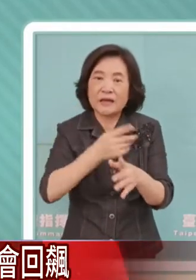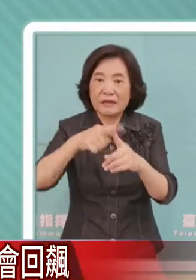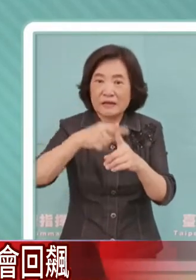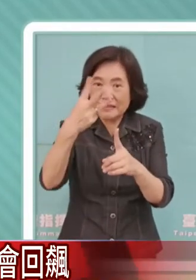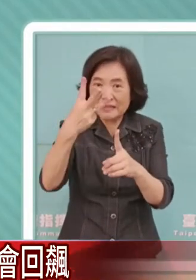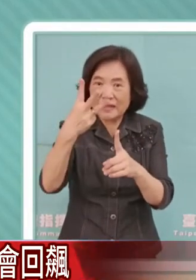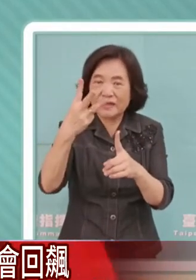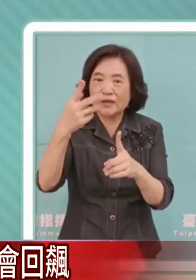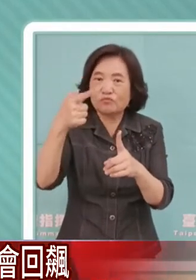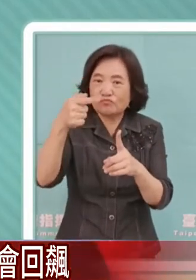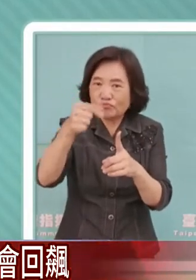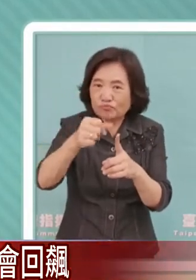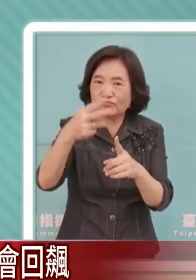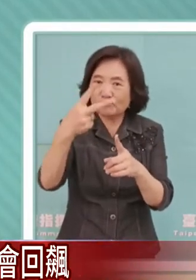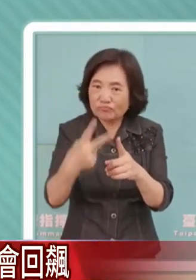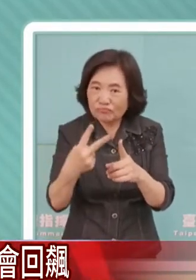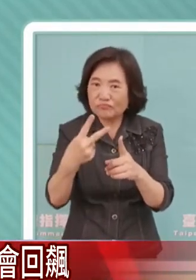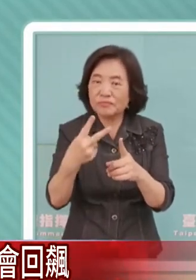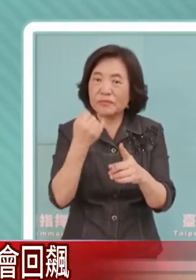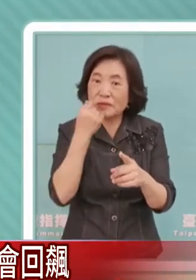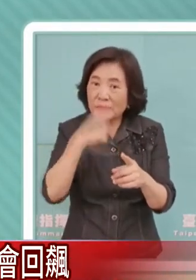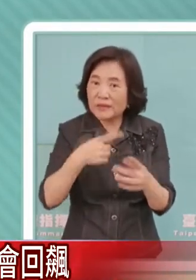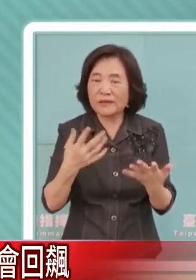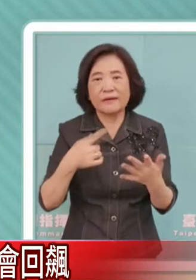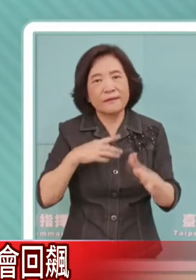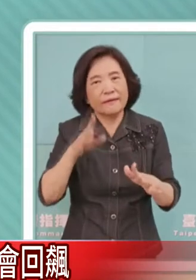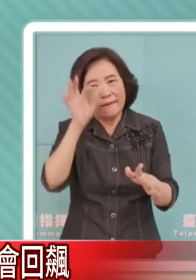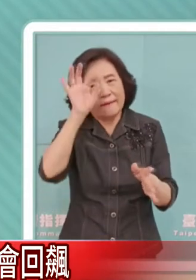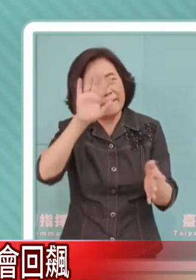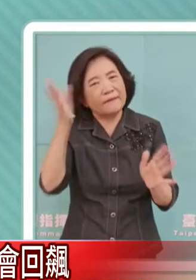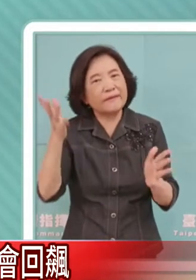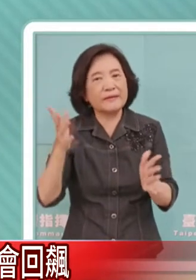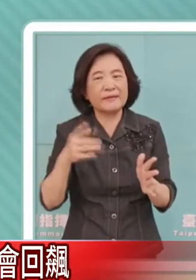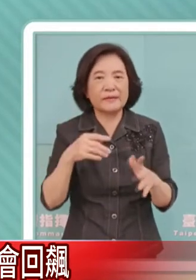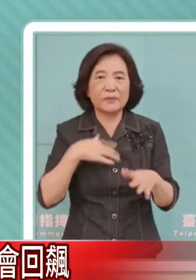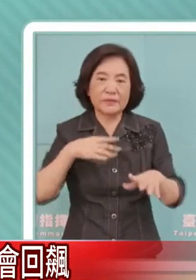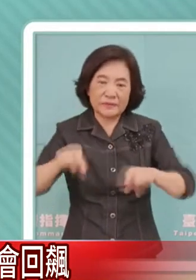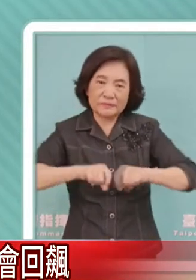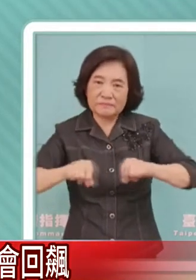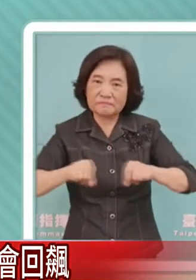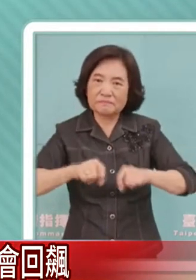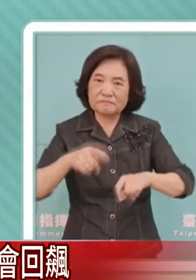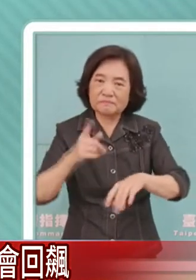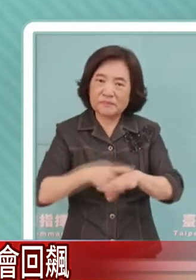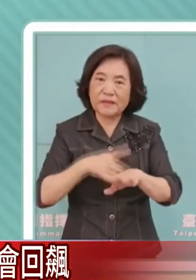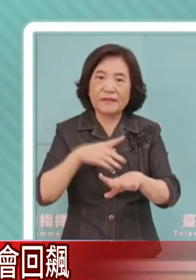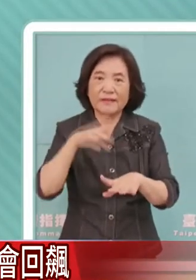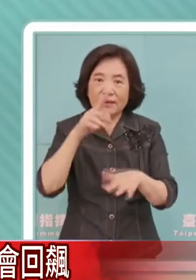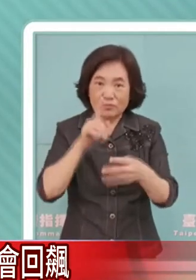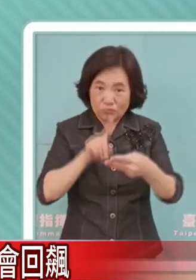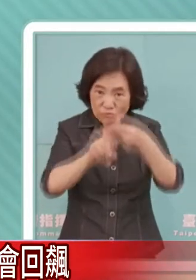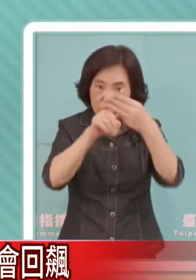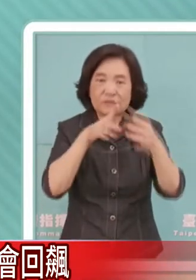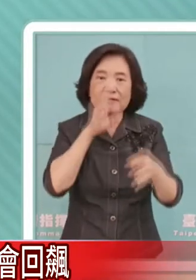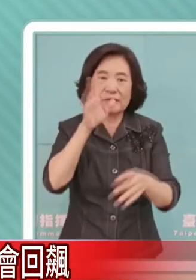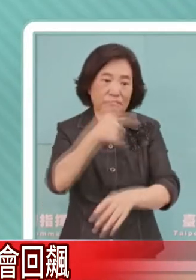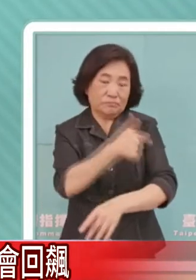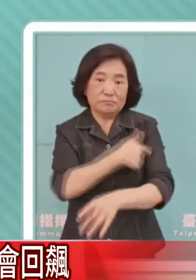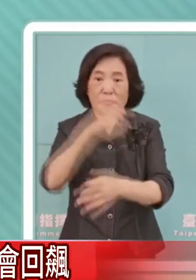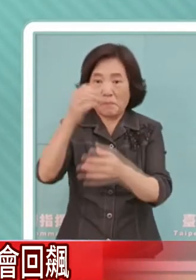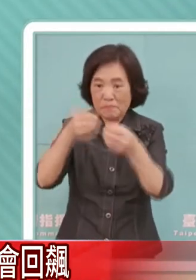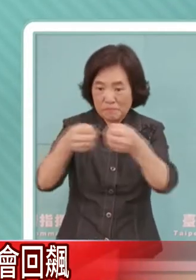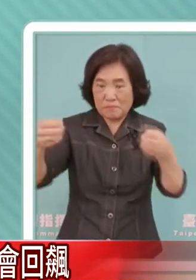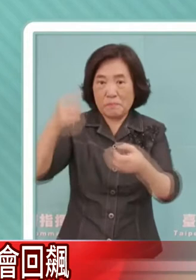度。还有一个问题是这样的，这也是战略上要思考说疫苗什么时候会来。如果你跟我说疫